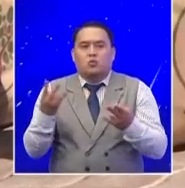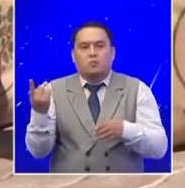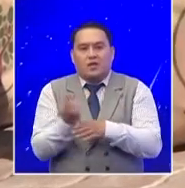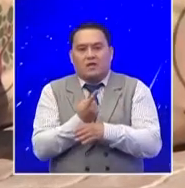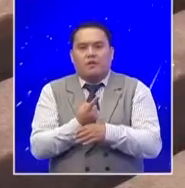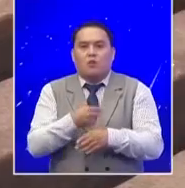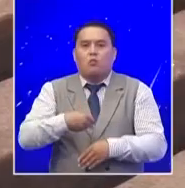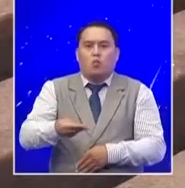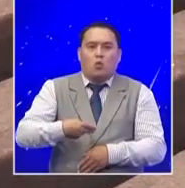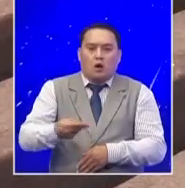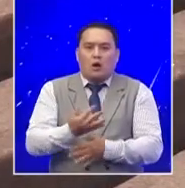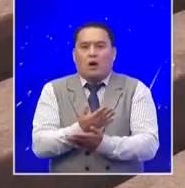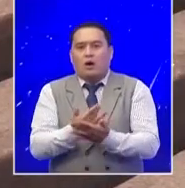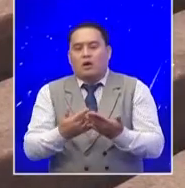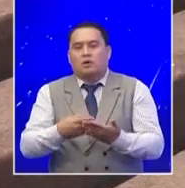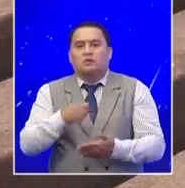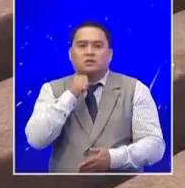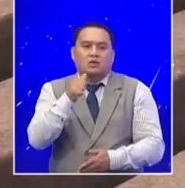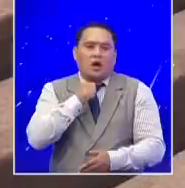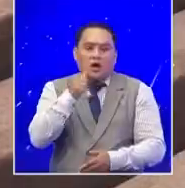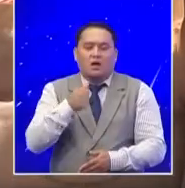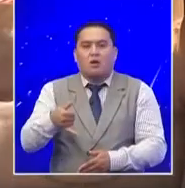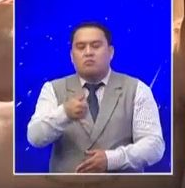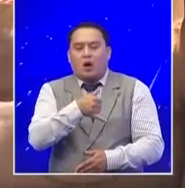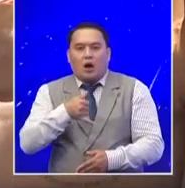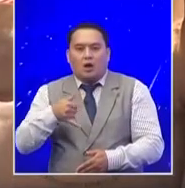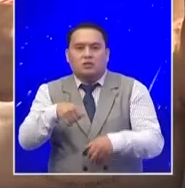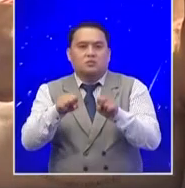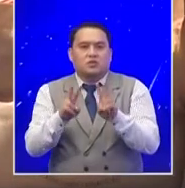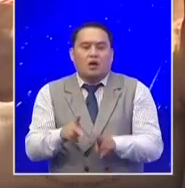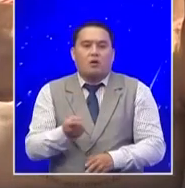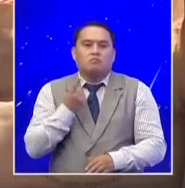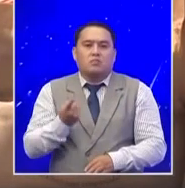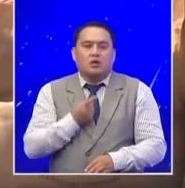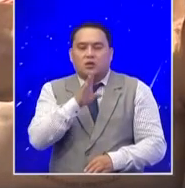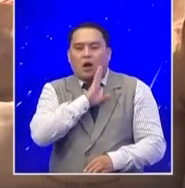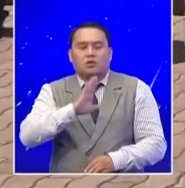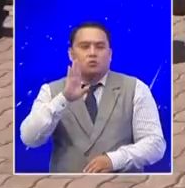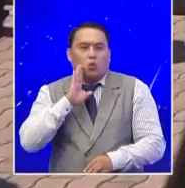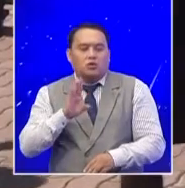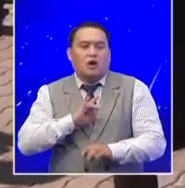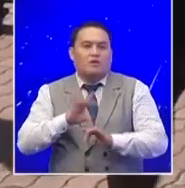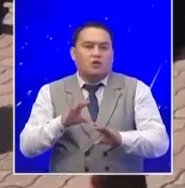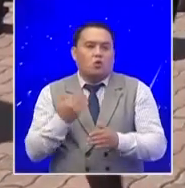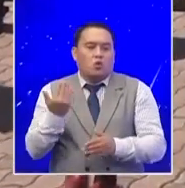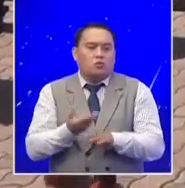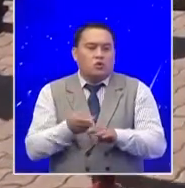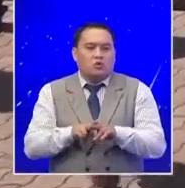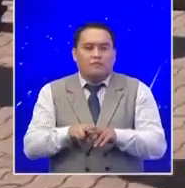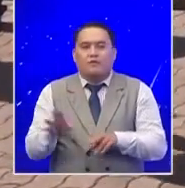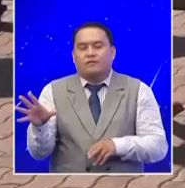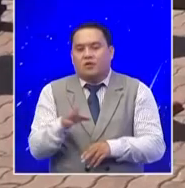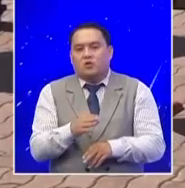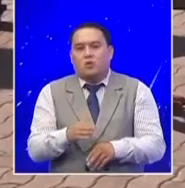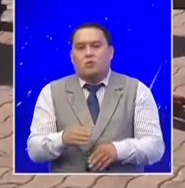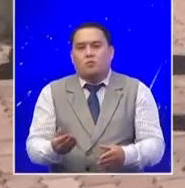необходимости – мука и мучные изделия, сахар, гречка, масло. Как утверждает мать-одиночка, воспитывающая 2 детей, для нее в столь нелегкое для всех время –